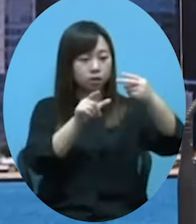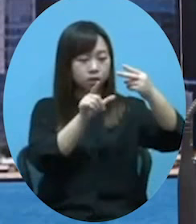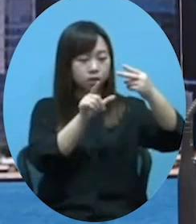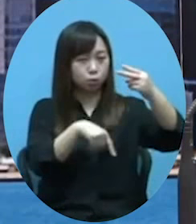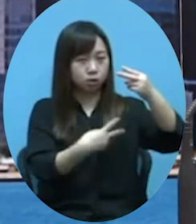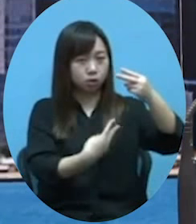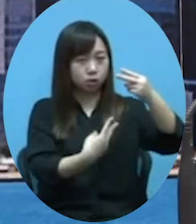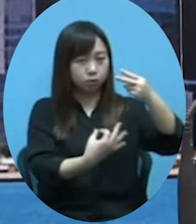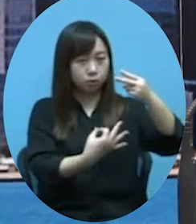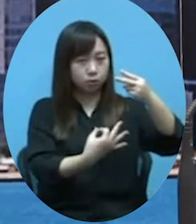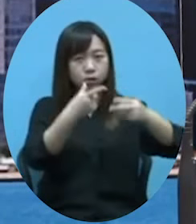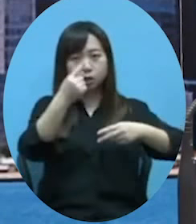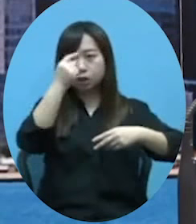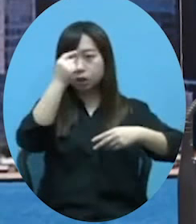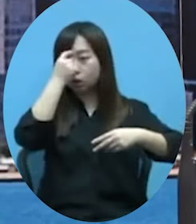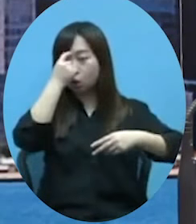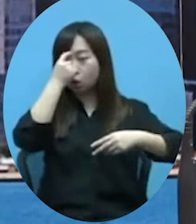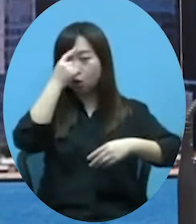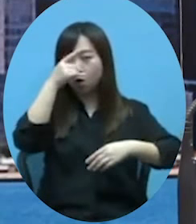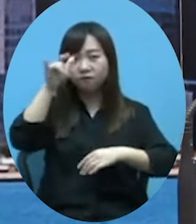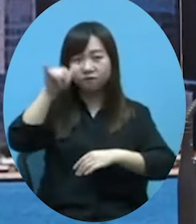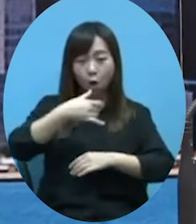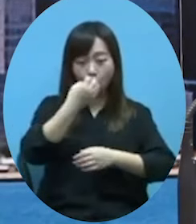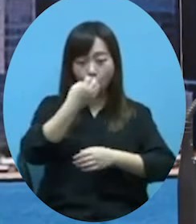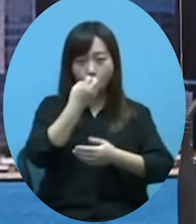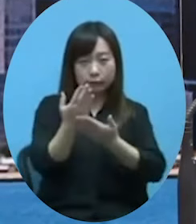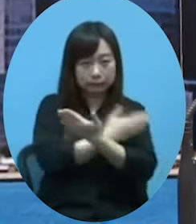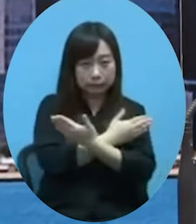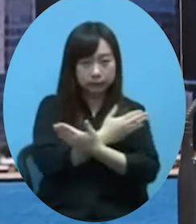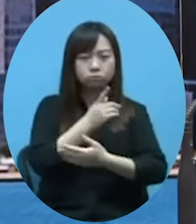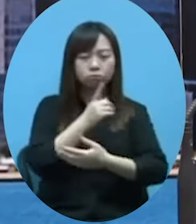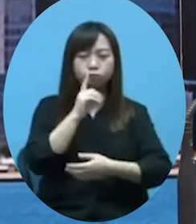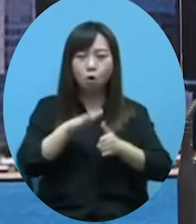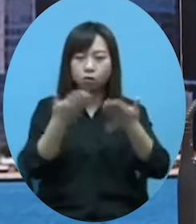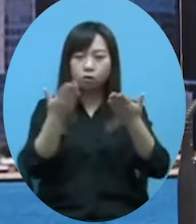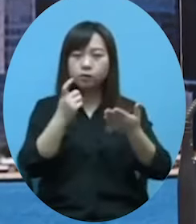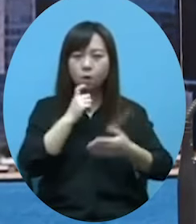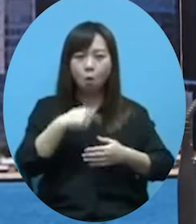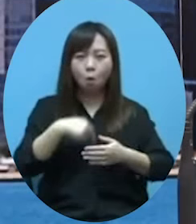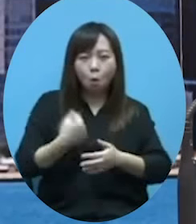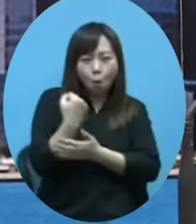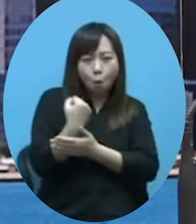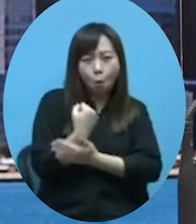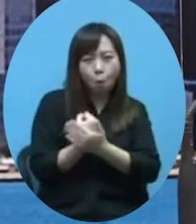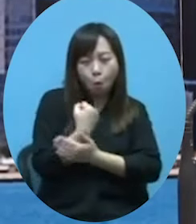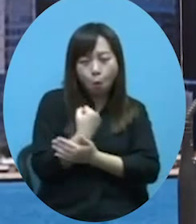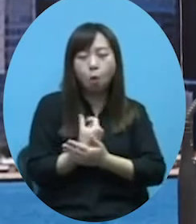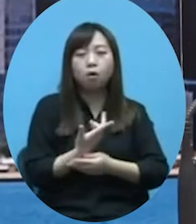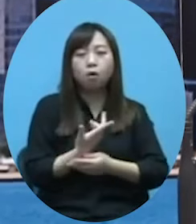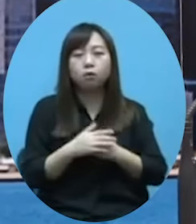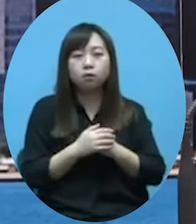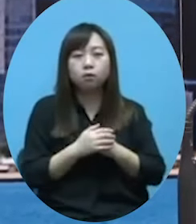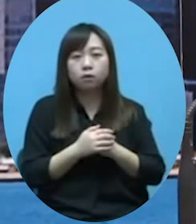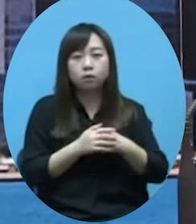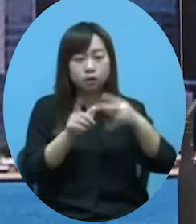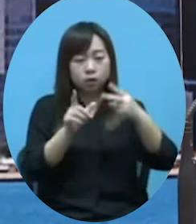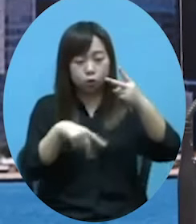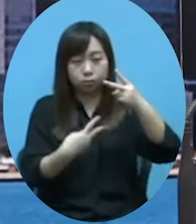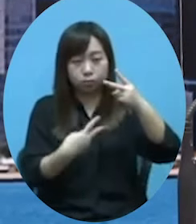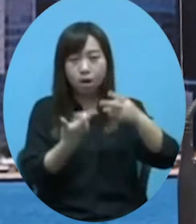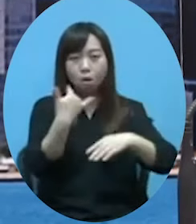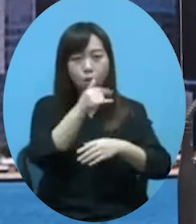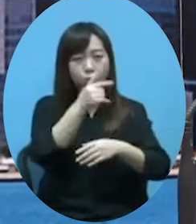在印度的時候還沒有回香港之前已經開始有土安的現象那在28日去看中醫